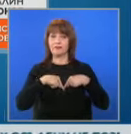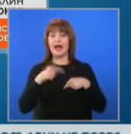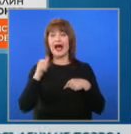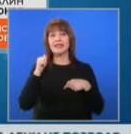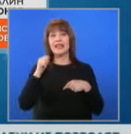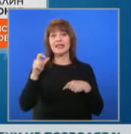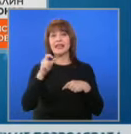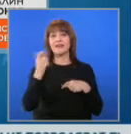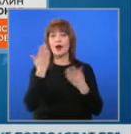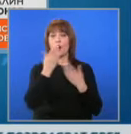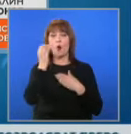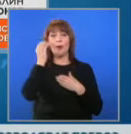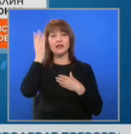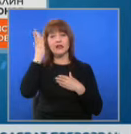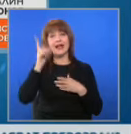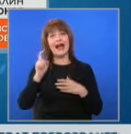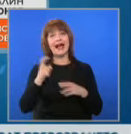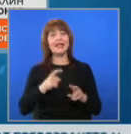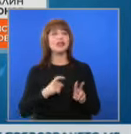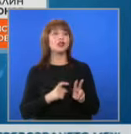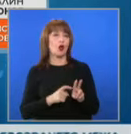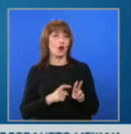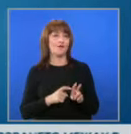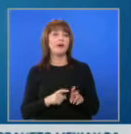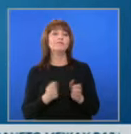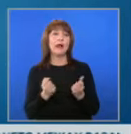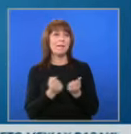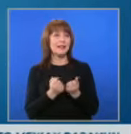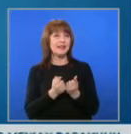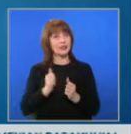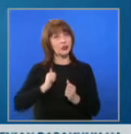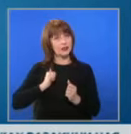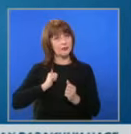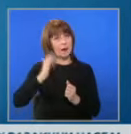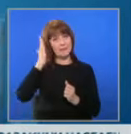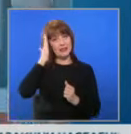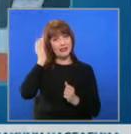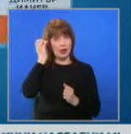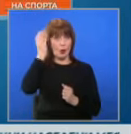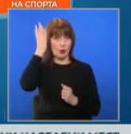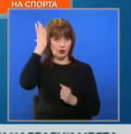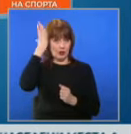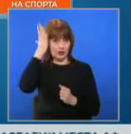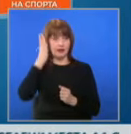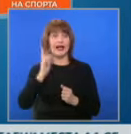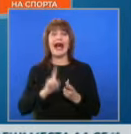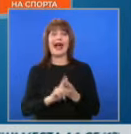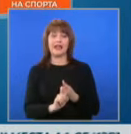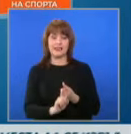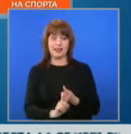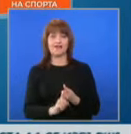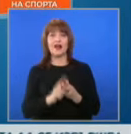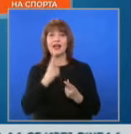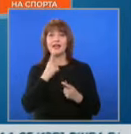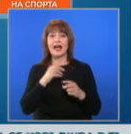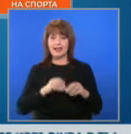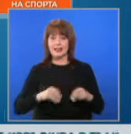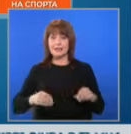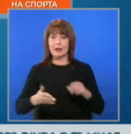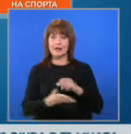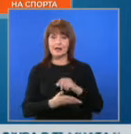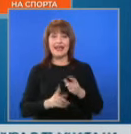на образованието Галин Цоков. Също така местата си ще запазят министъра на културата Кръстю Кръстев, на